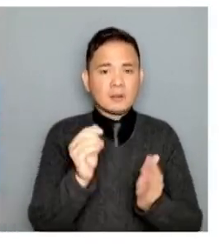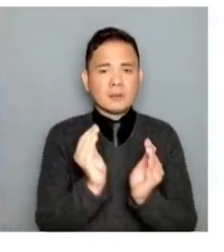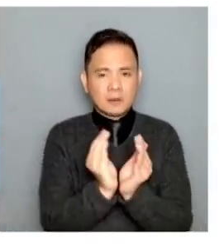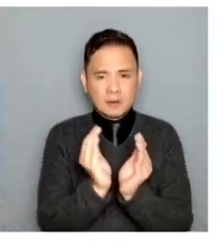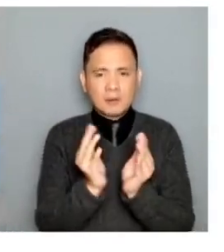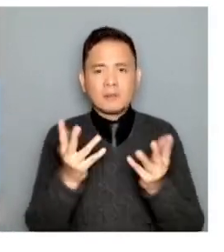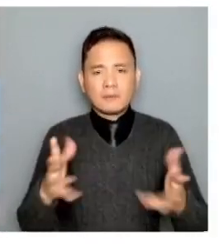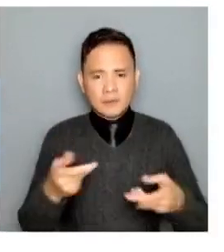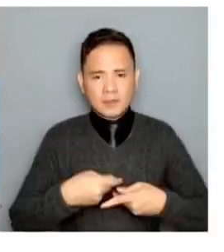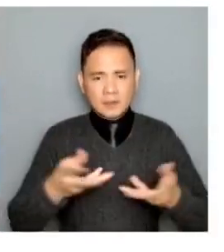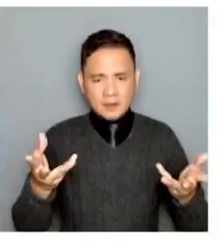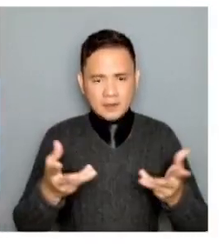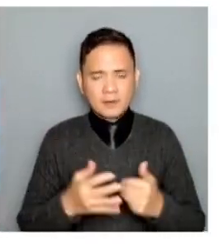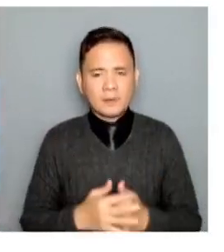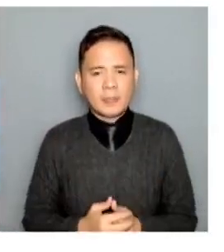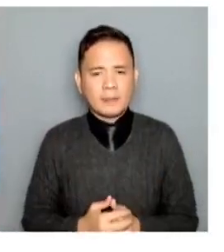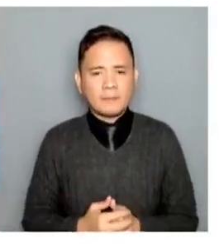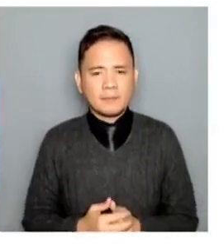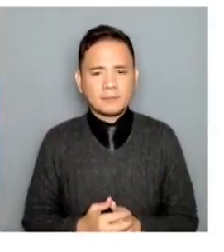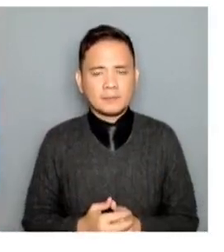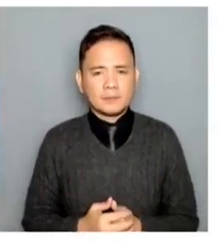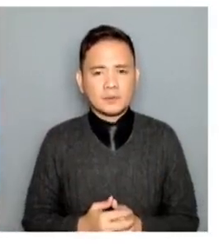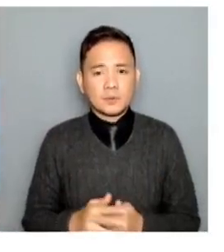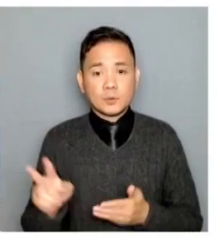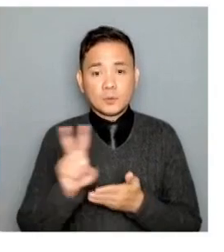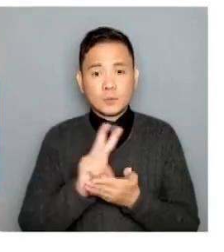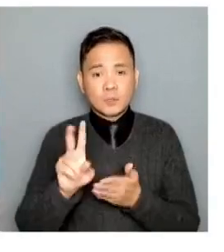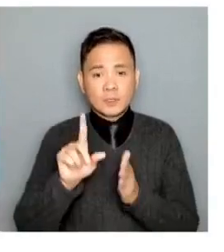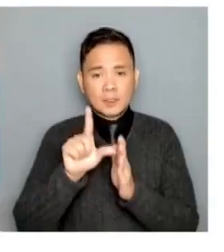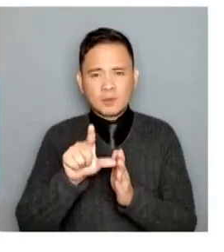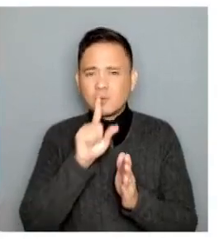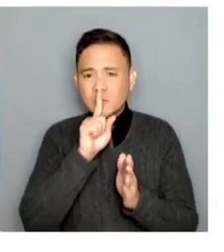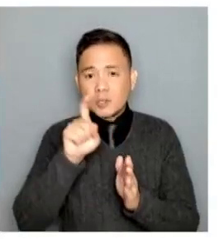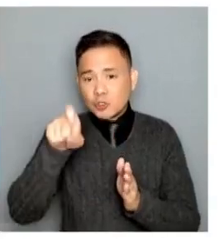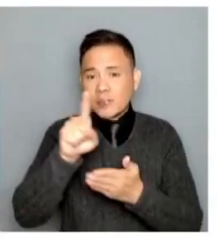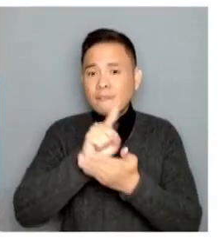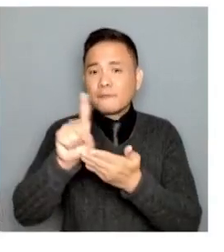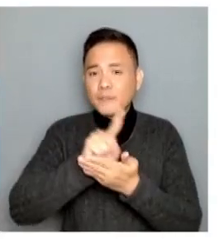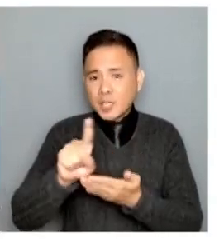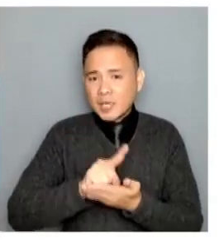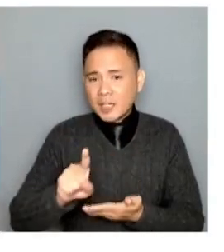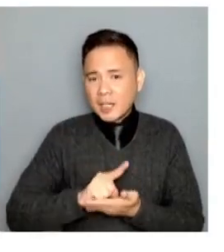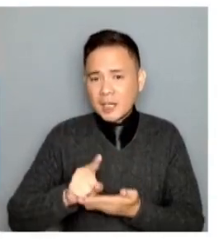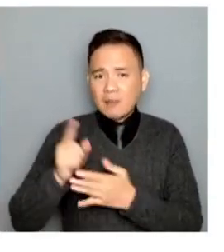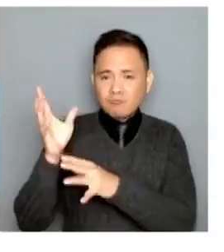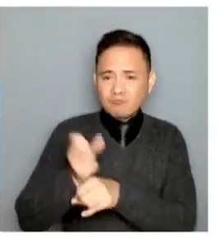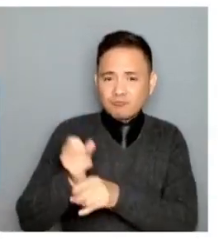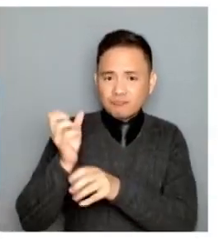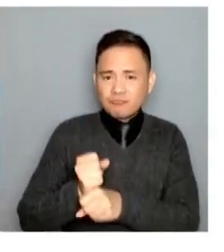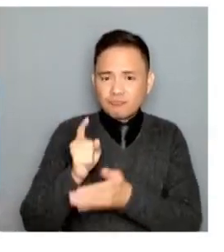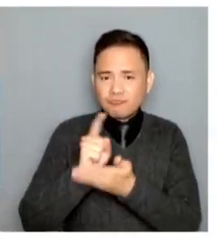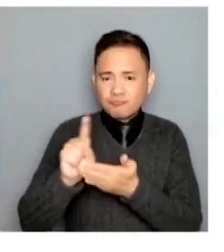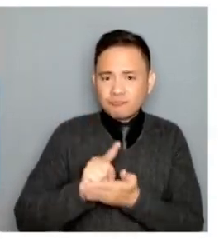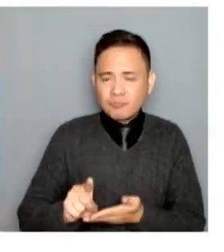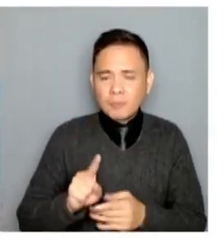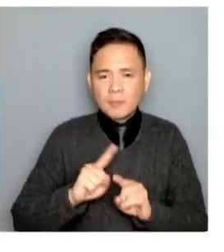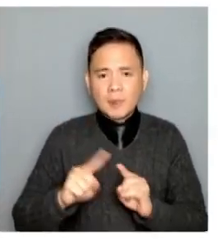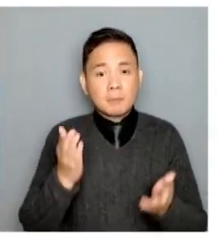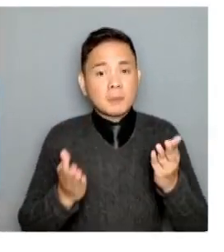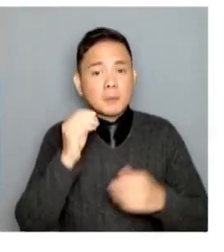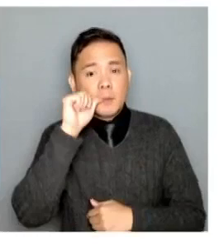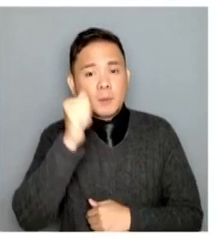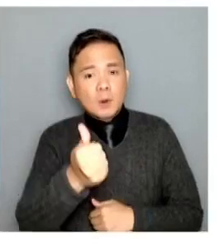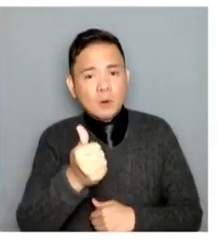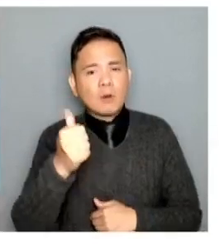yun. Ngayon, after 2 weeks, kasi dapat every week ibibigay. Kaya lang baka bukas po darating